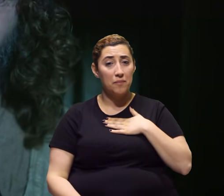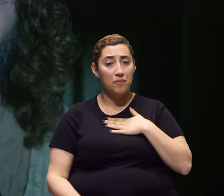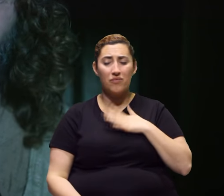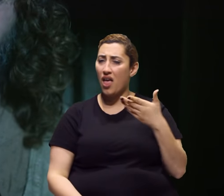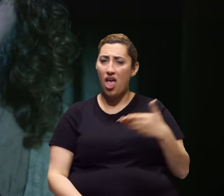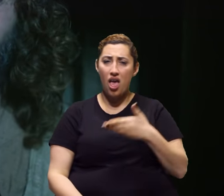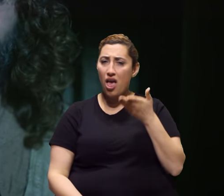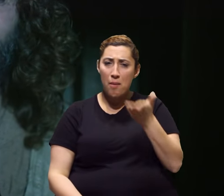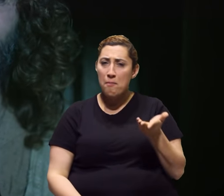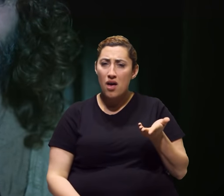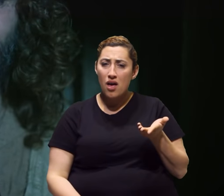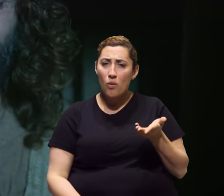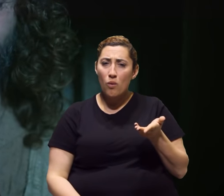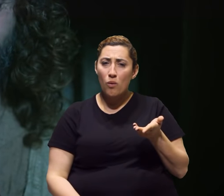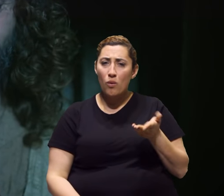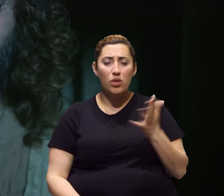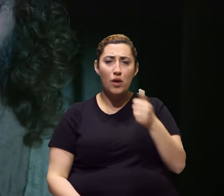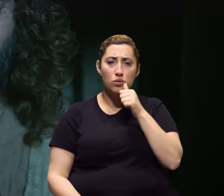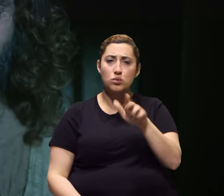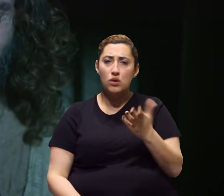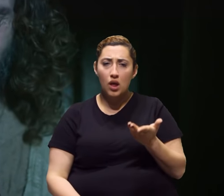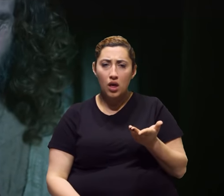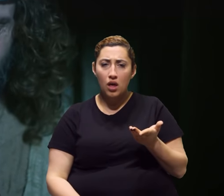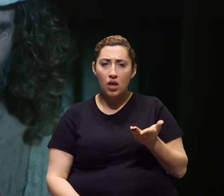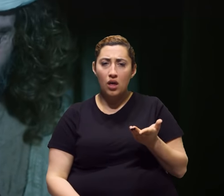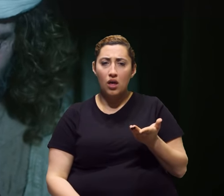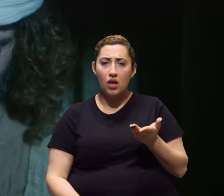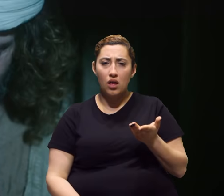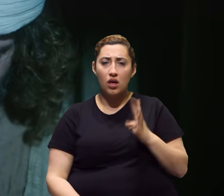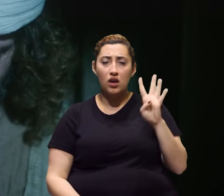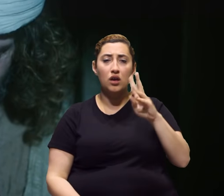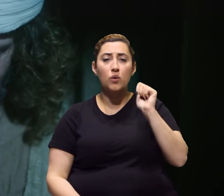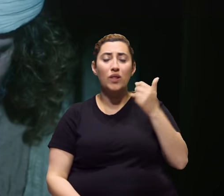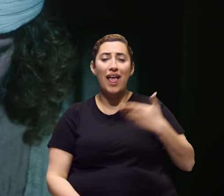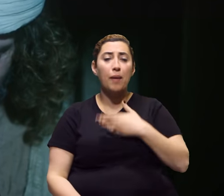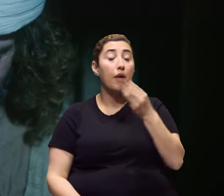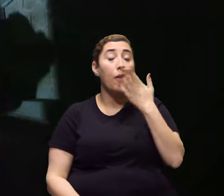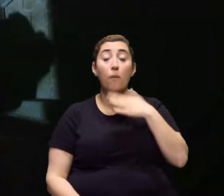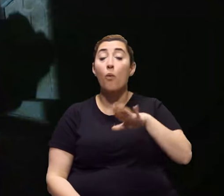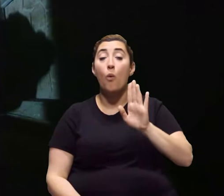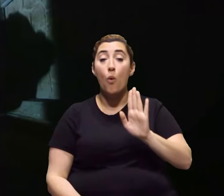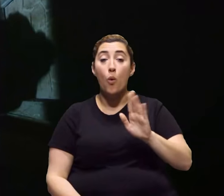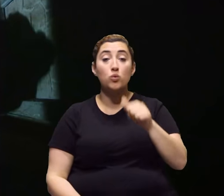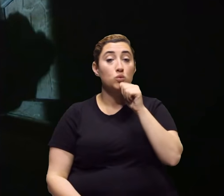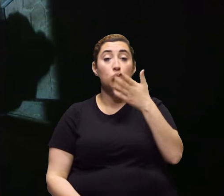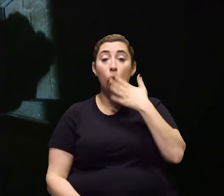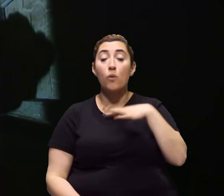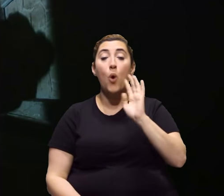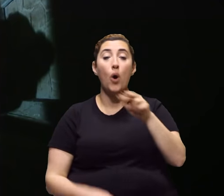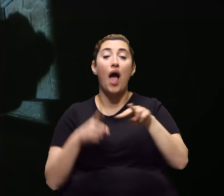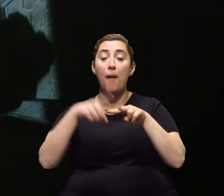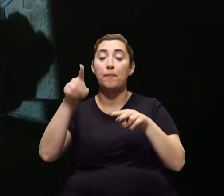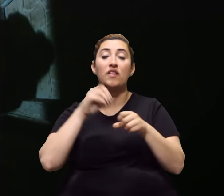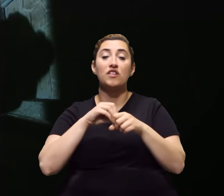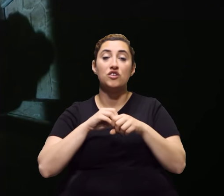Ne ekmeği o? Ne suyu? 40 gün ekmek yok, su yok